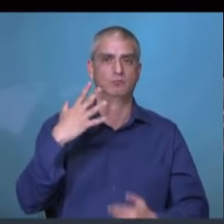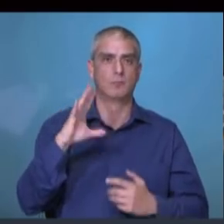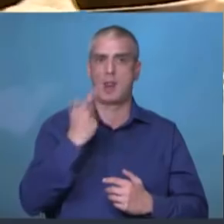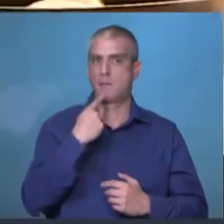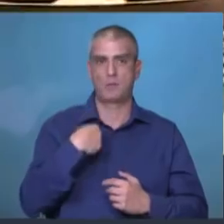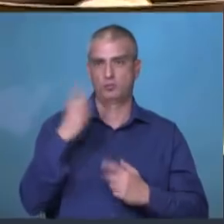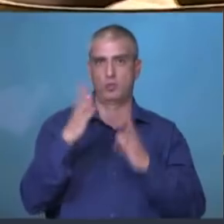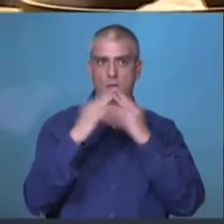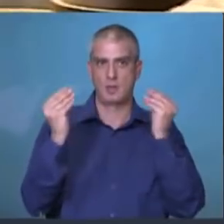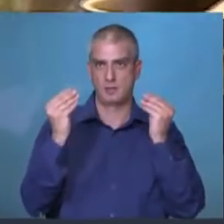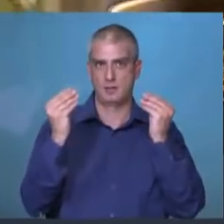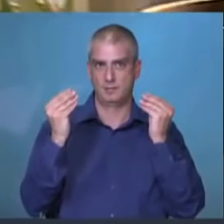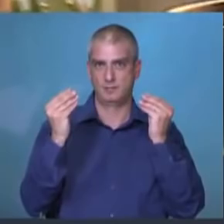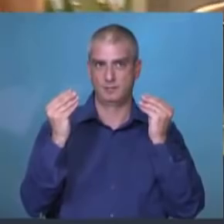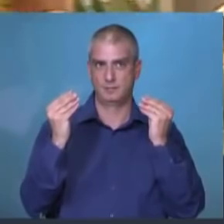שהוא נעדר.